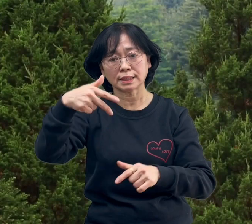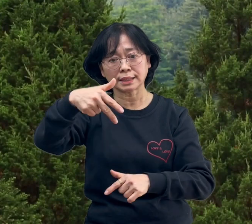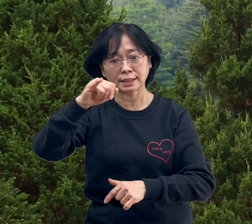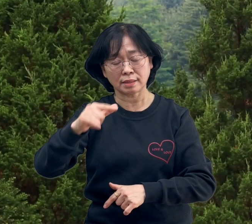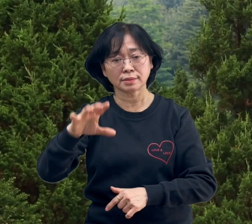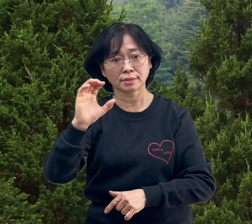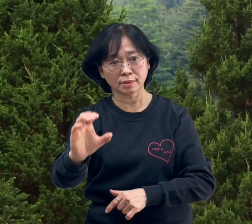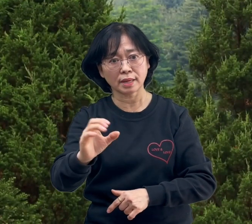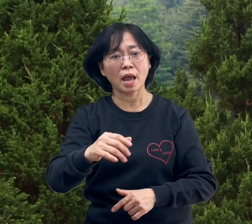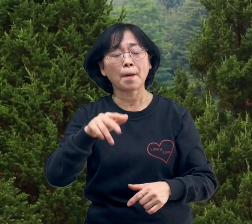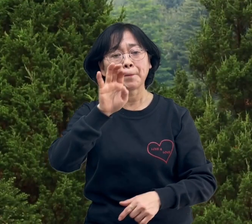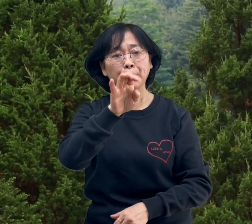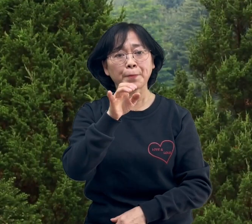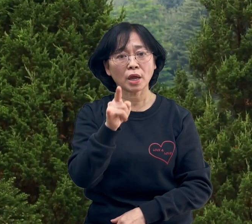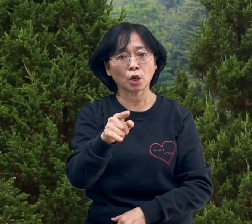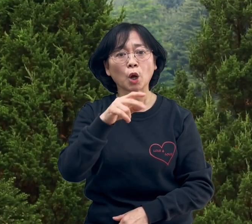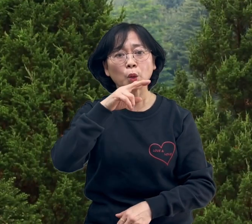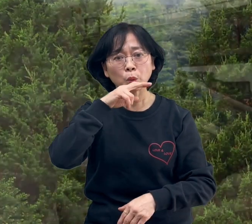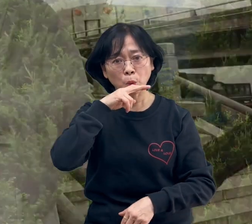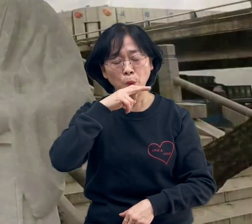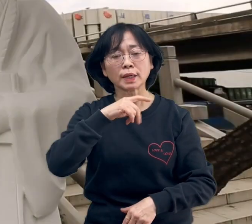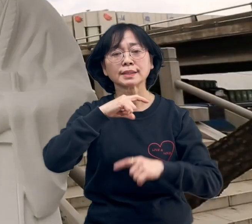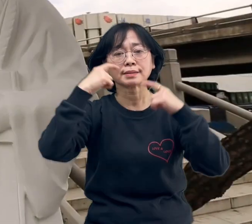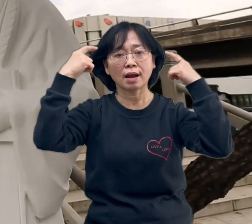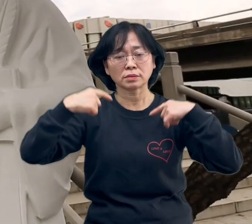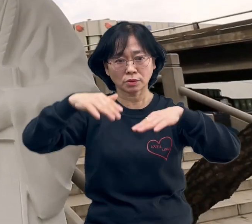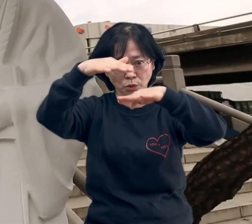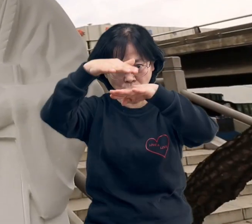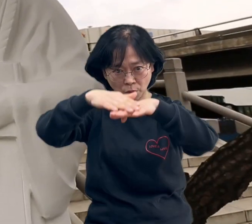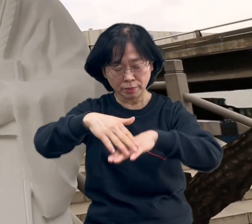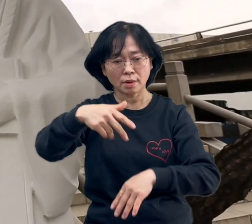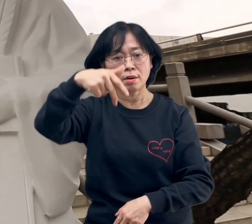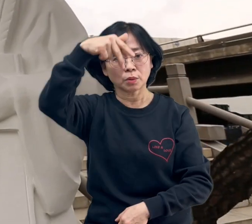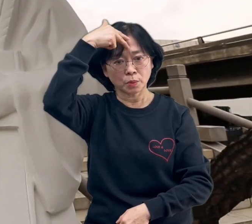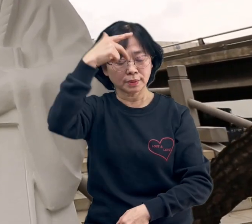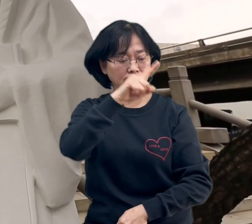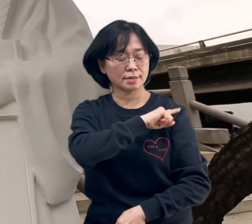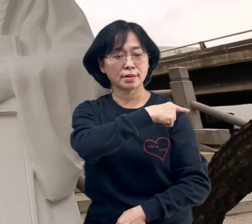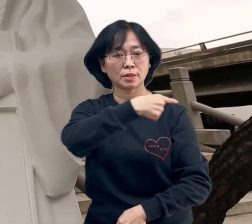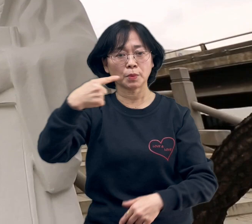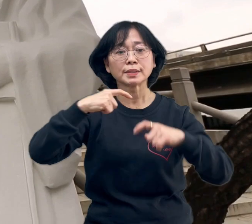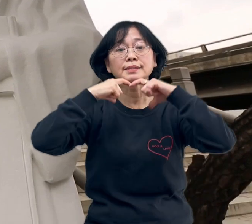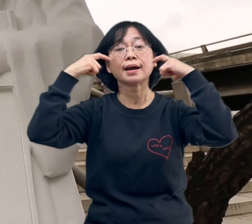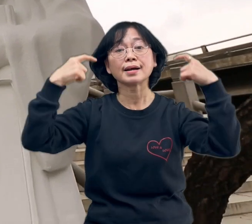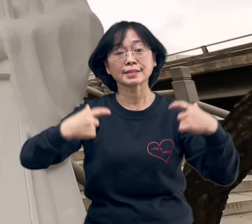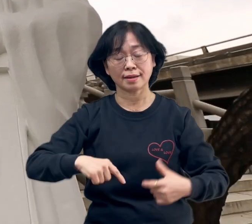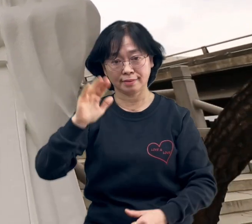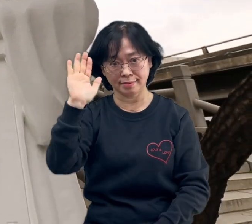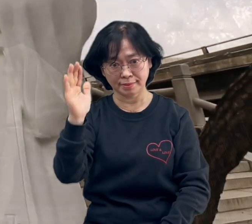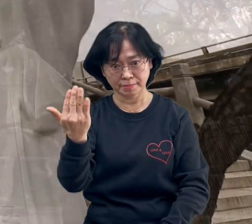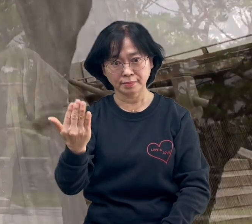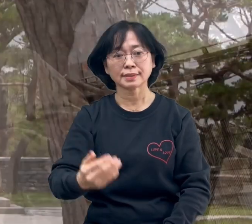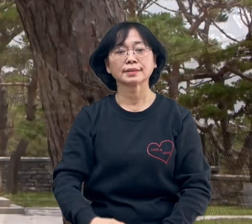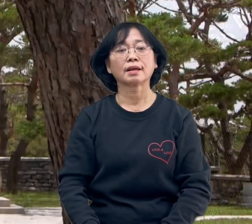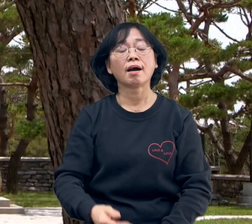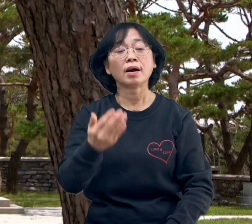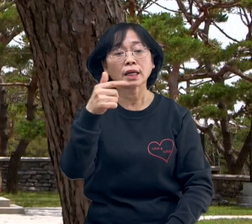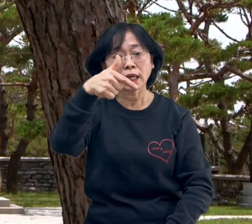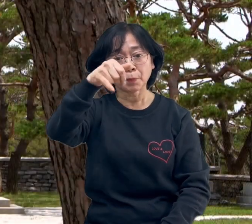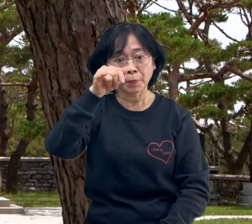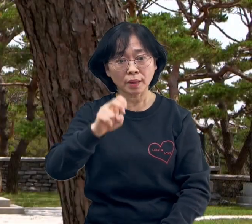상하이 진자샹 성당에서 페레올 주교에게 사제품을 받음으로써 최초의 조선인 사제를 맡게